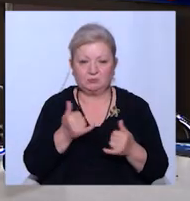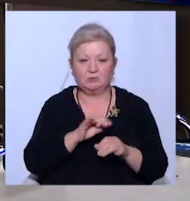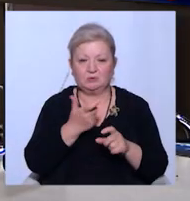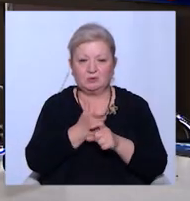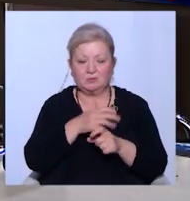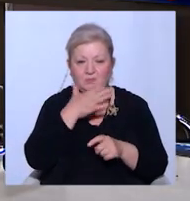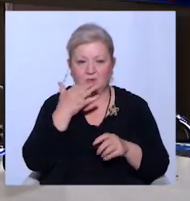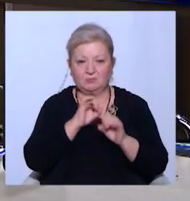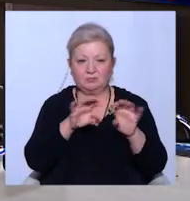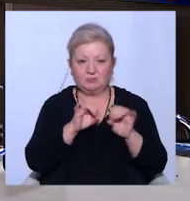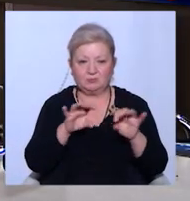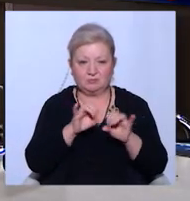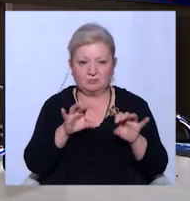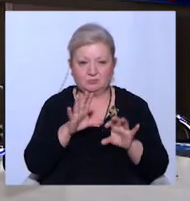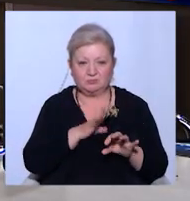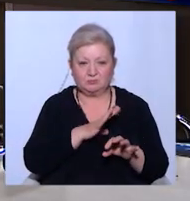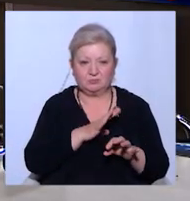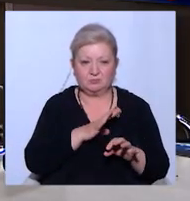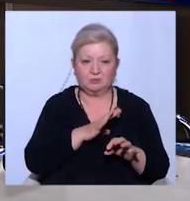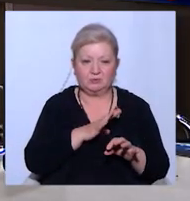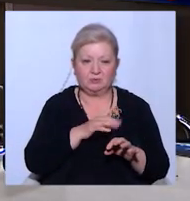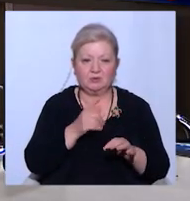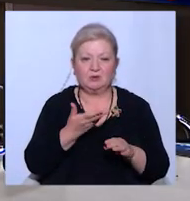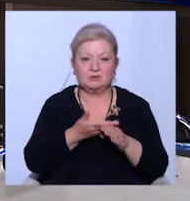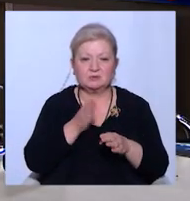ამრიგად ჩვენ ბევრი ვისაუბრეთ